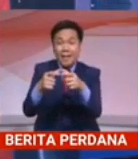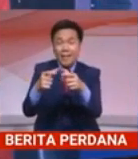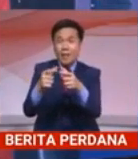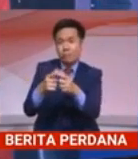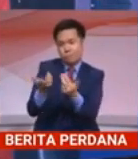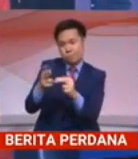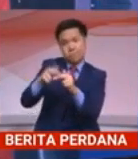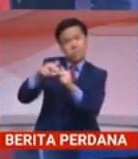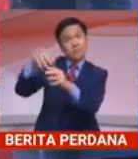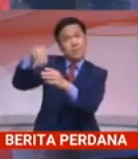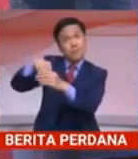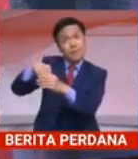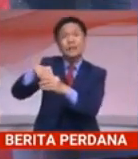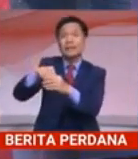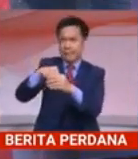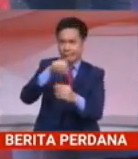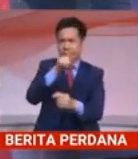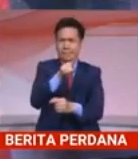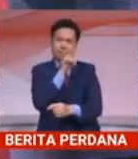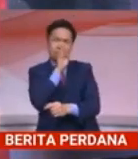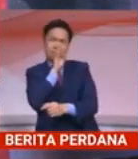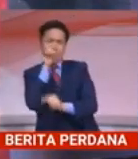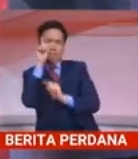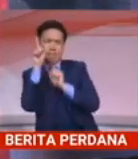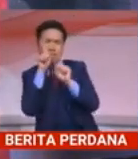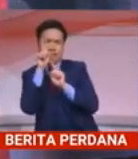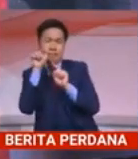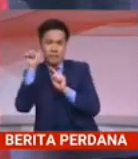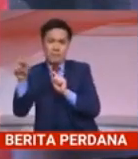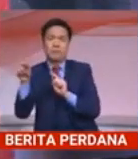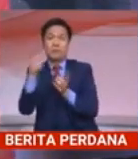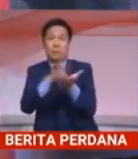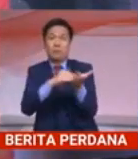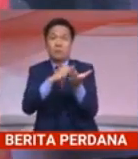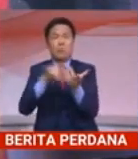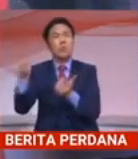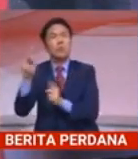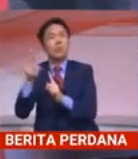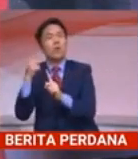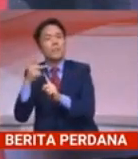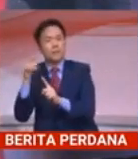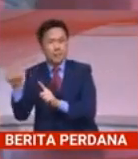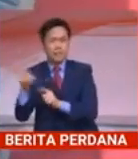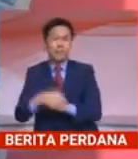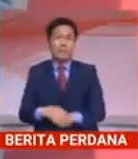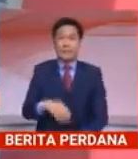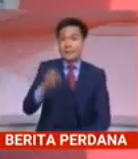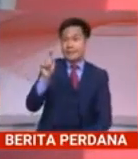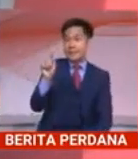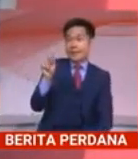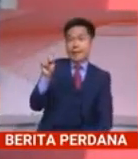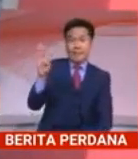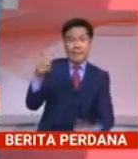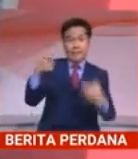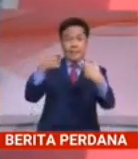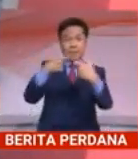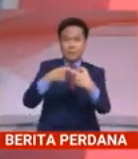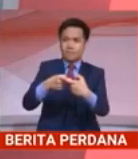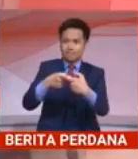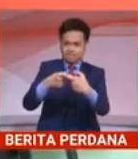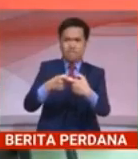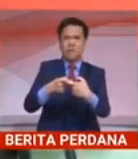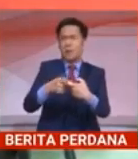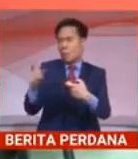yang menjalankan kegiatan judi dalam talian di Pulau Pinang. Siang tadi, Tenaga Nasional Berhad TNB memotong bekalan elektrik di